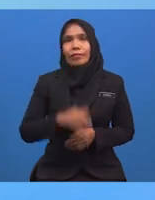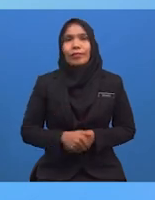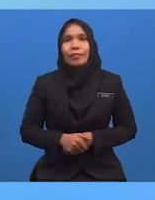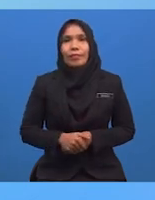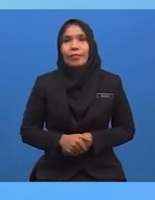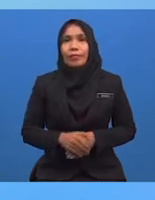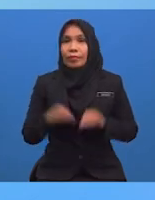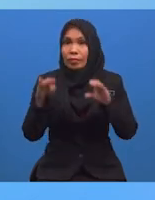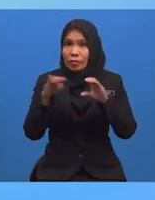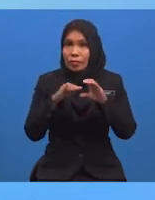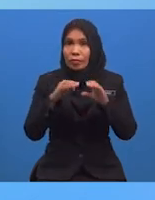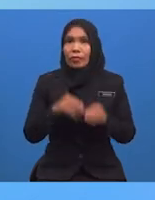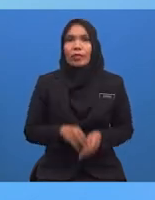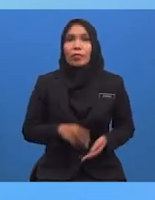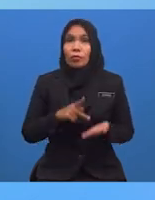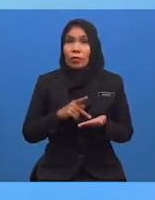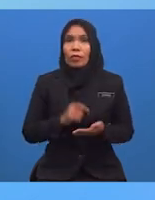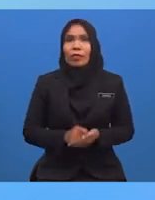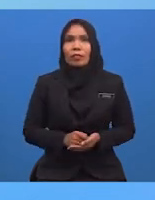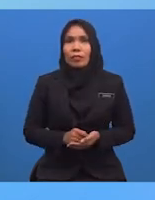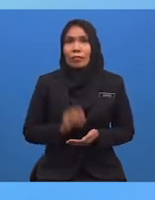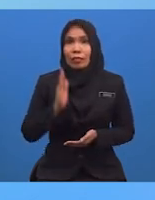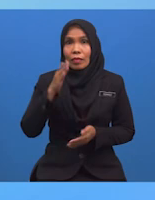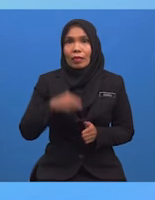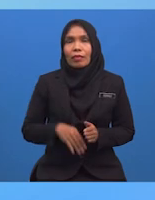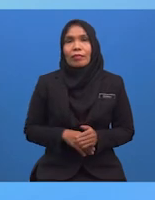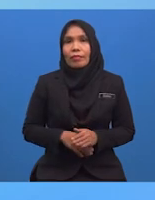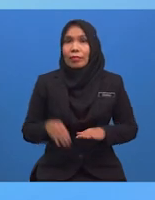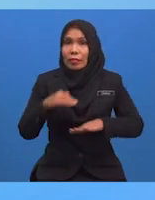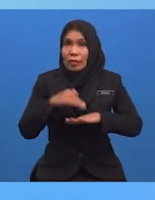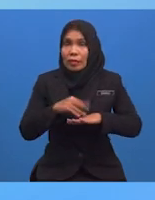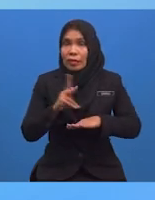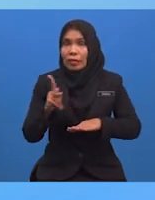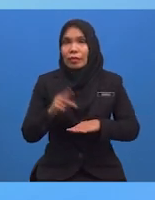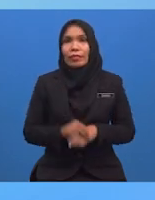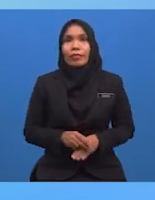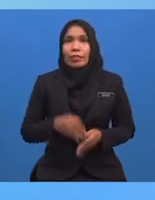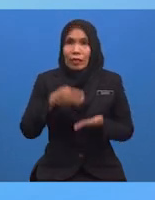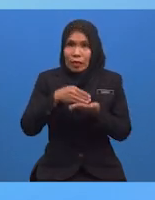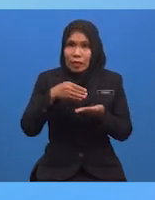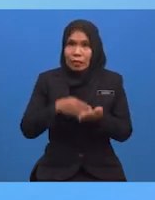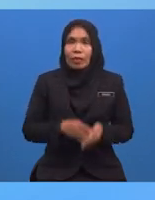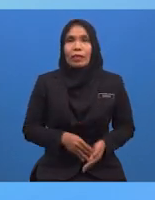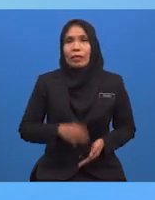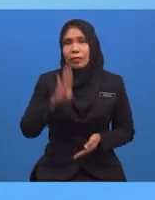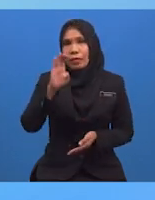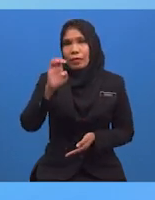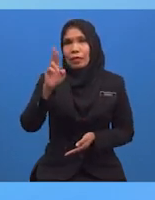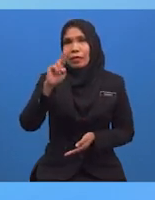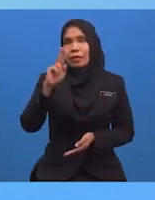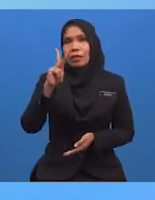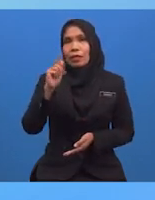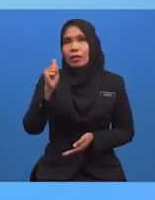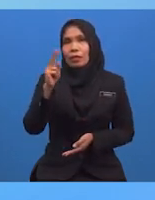Bank Pusat akan pertama menaikkan nisbah rizab berkanun supaya keupayaan bank perdagangan